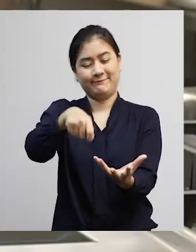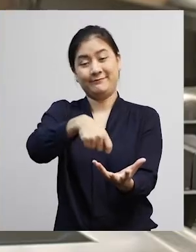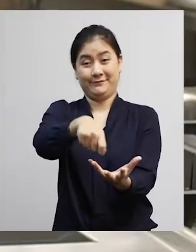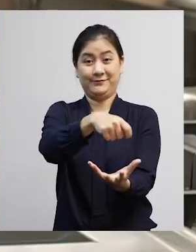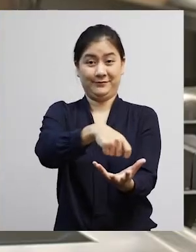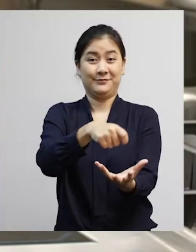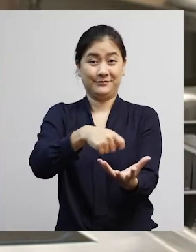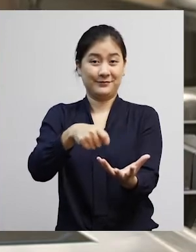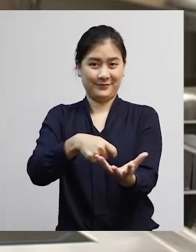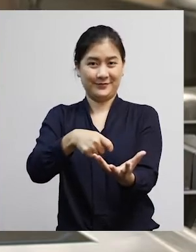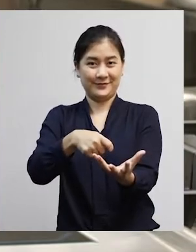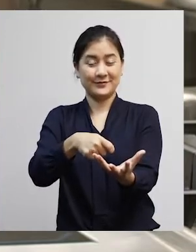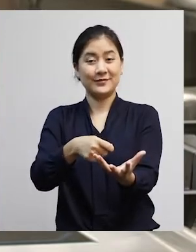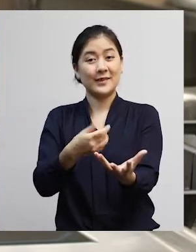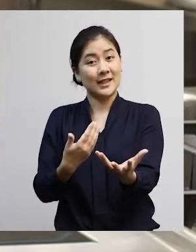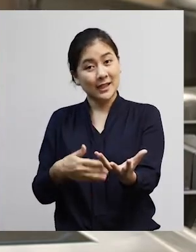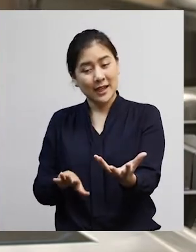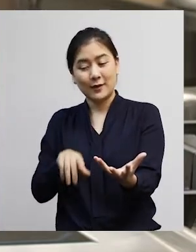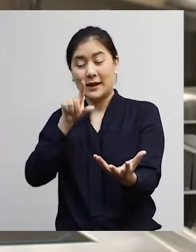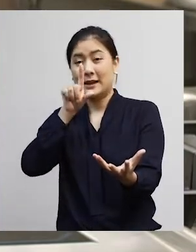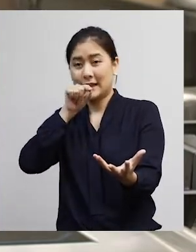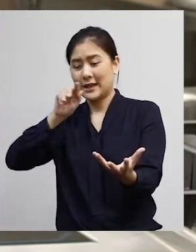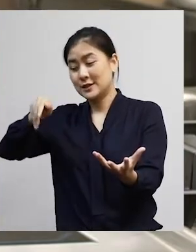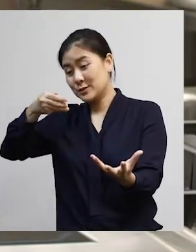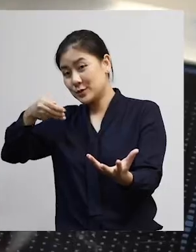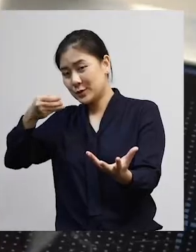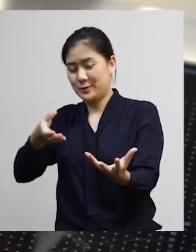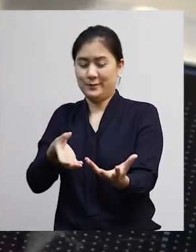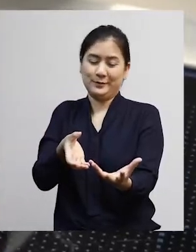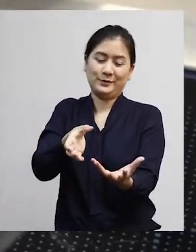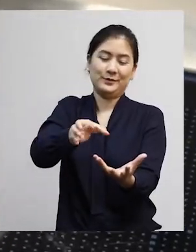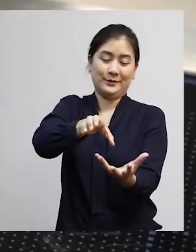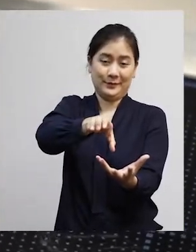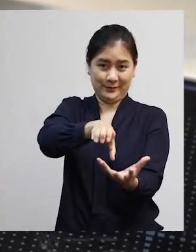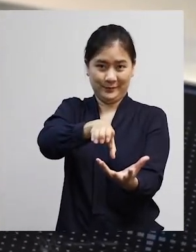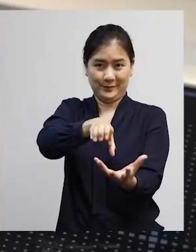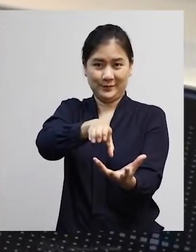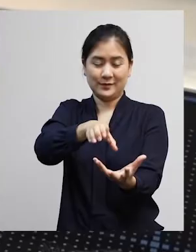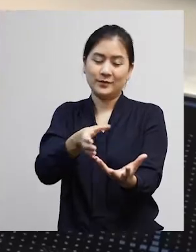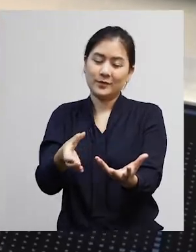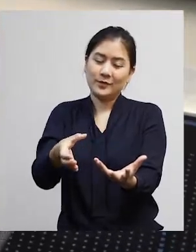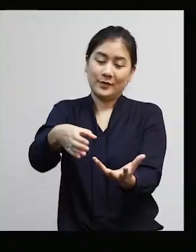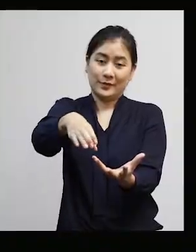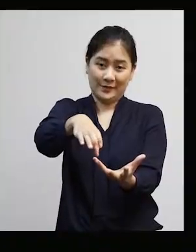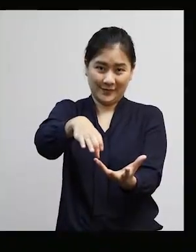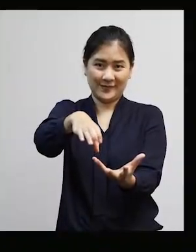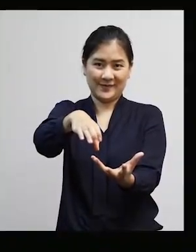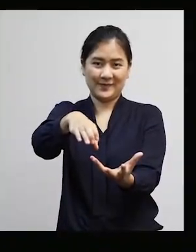จากนั้นนะคะเราจะเติมน้ำซุปไก่ค่ะ